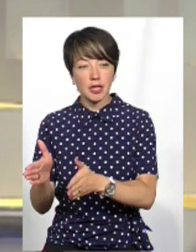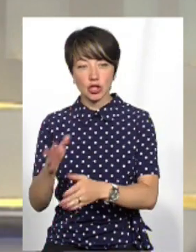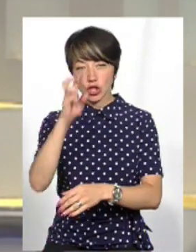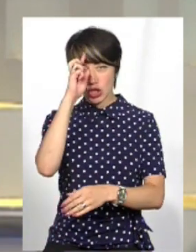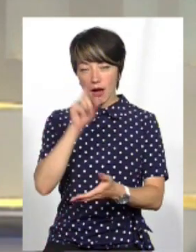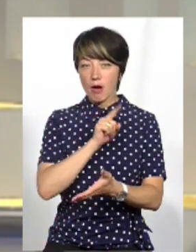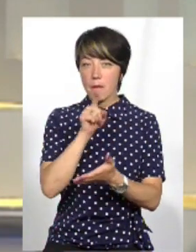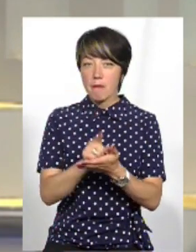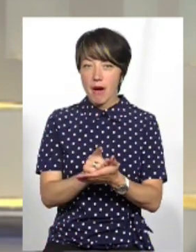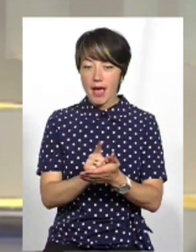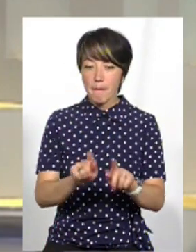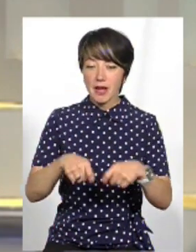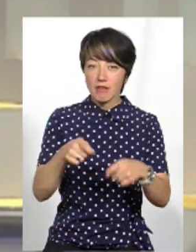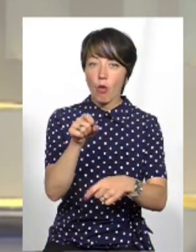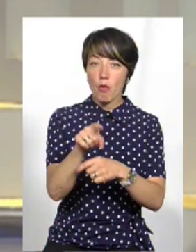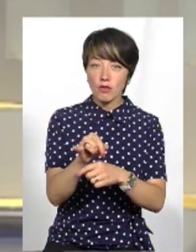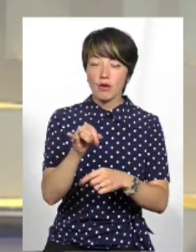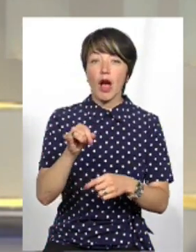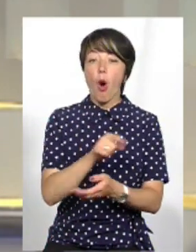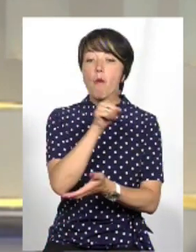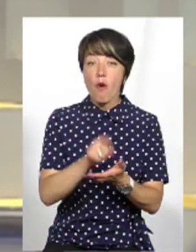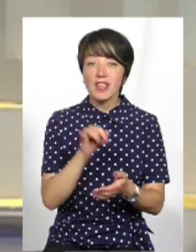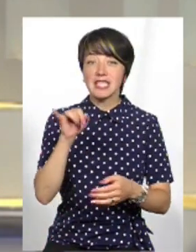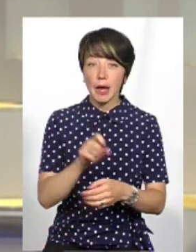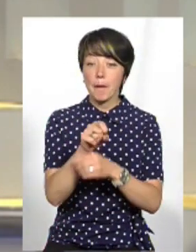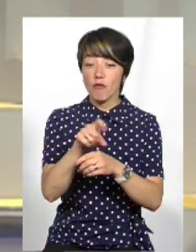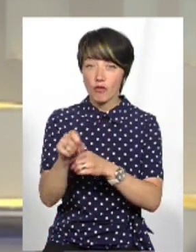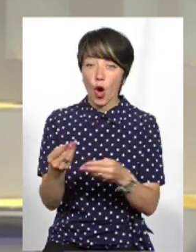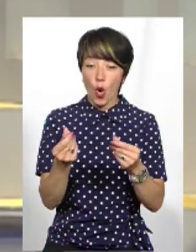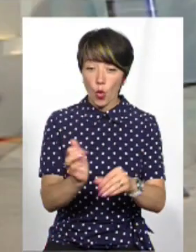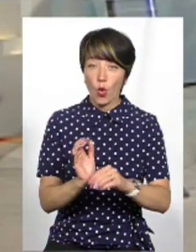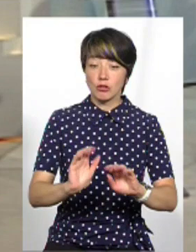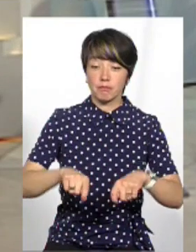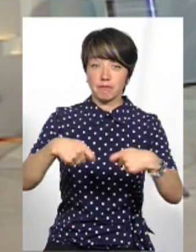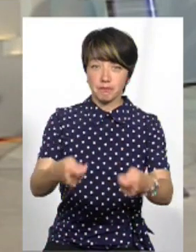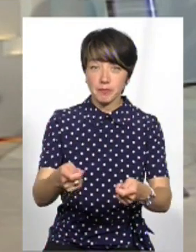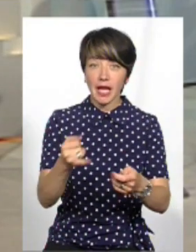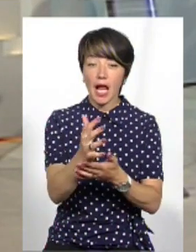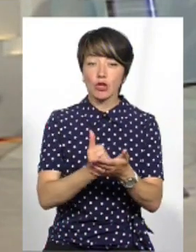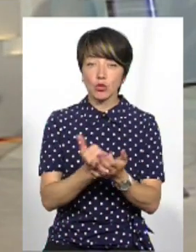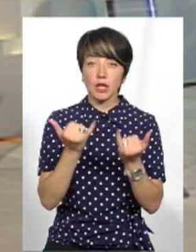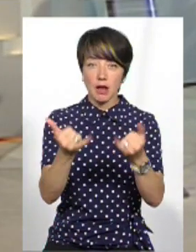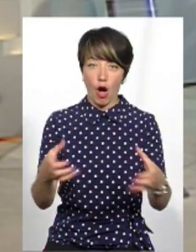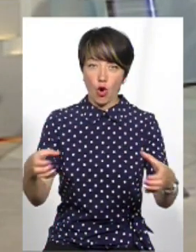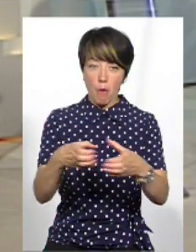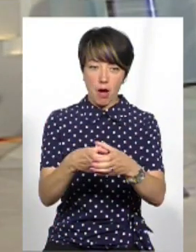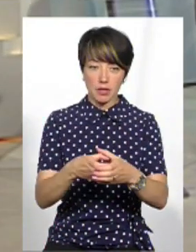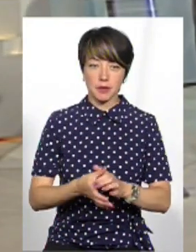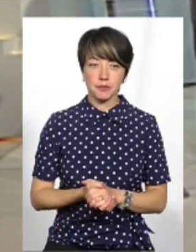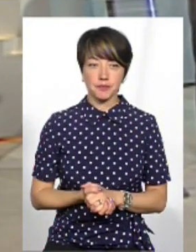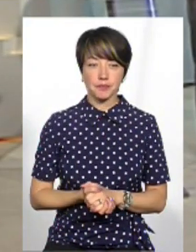має передавати не лише обов'язки, а й повноваження, і гроші, і ресурси для об'єднаних територіальних громад.